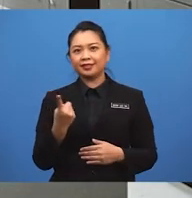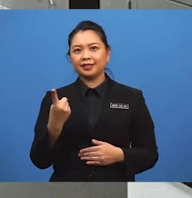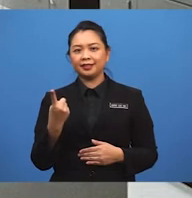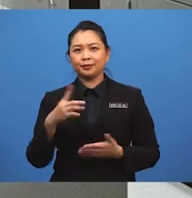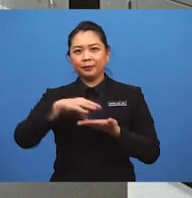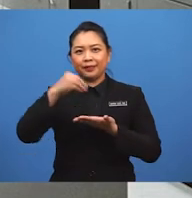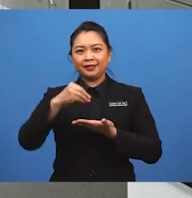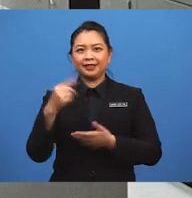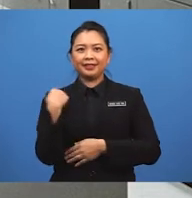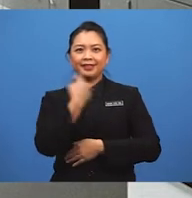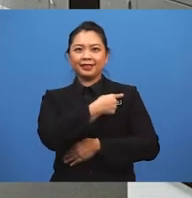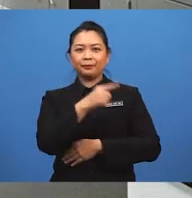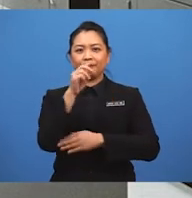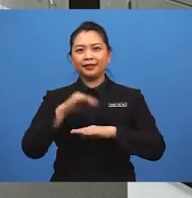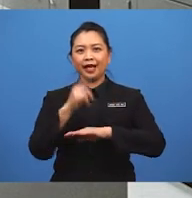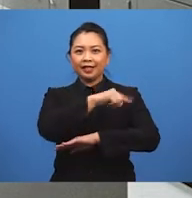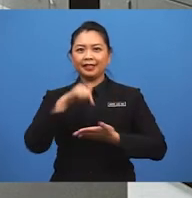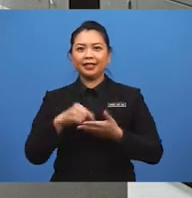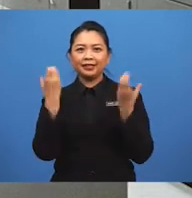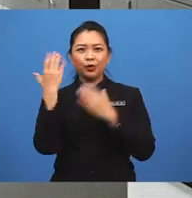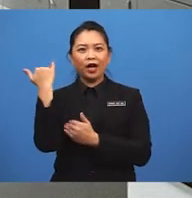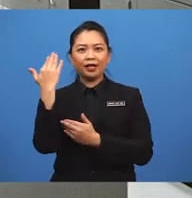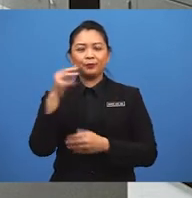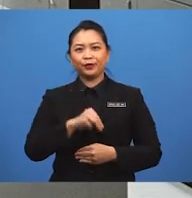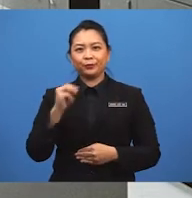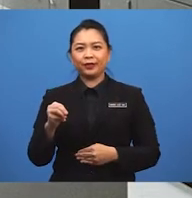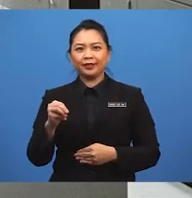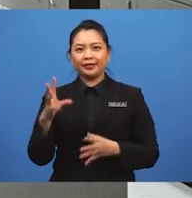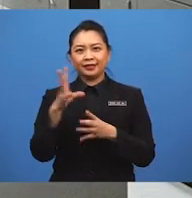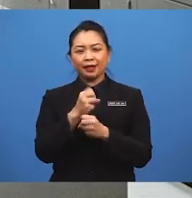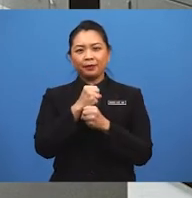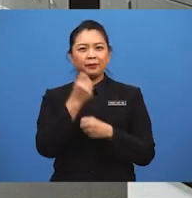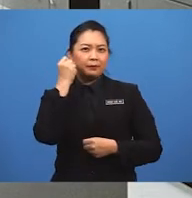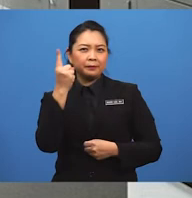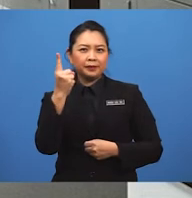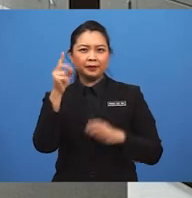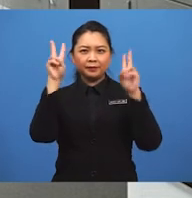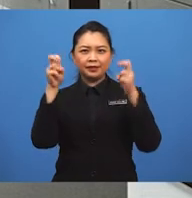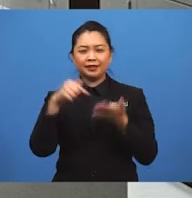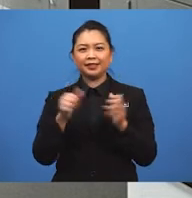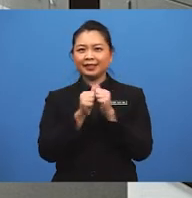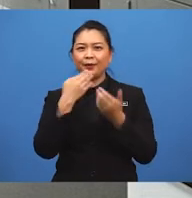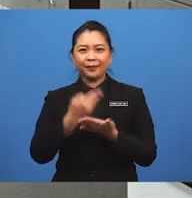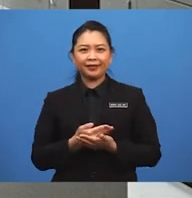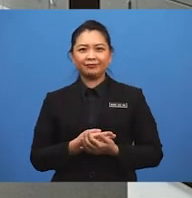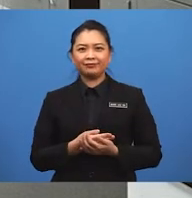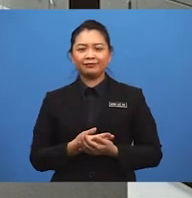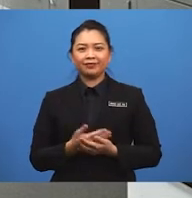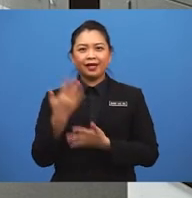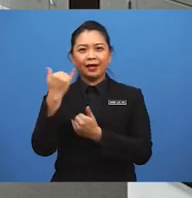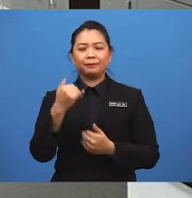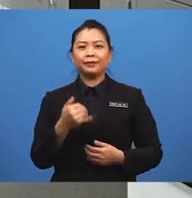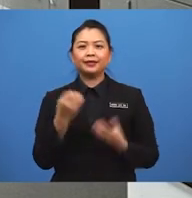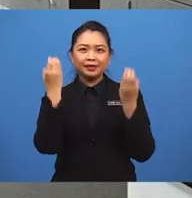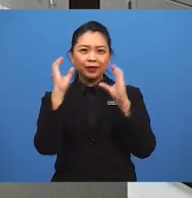sesi pembelajaran kita pada hari ini. Cikgu harap murid-murid dapat memahami topik ini dengan baik.